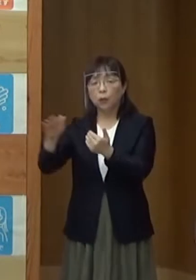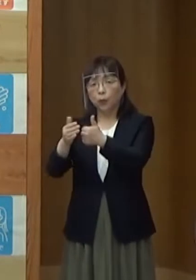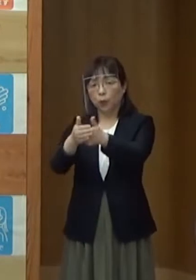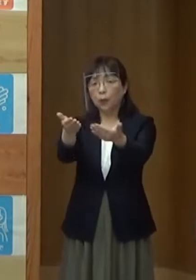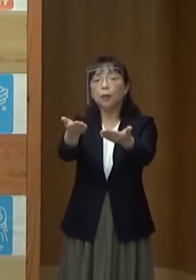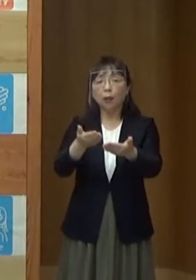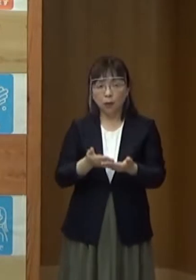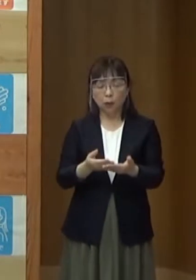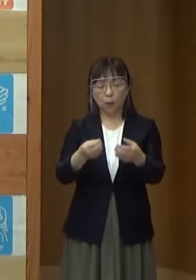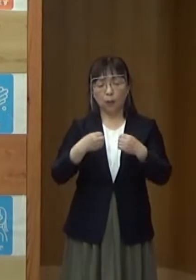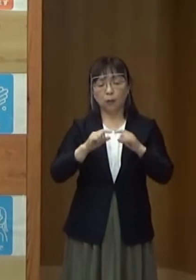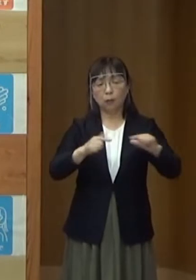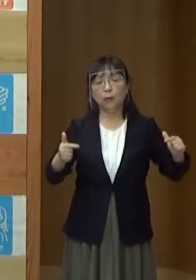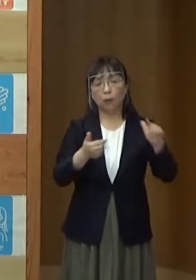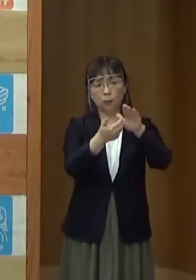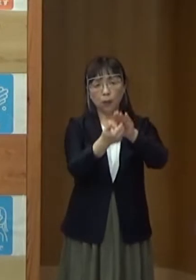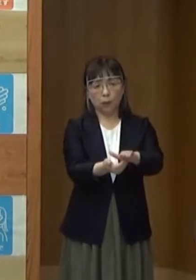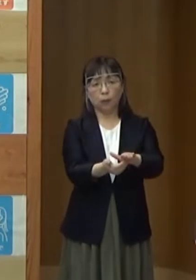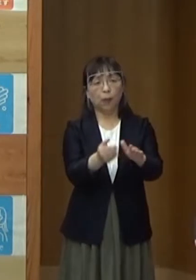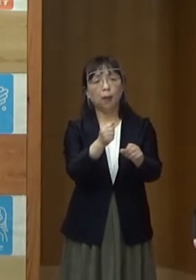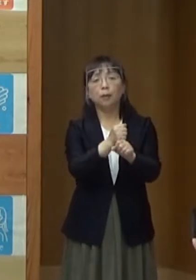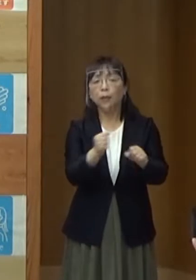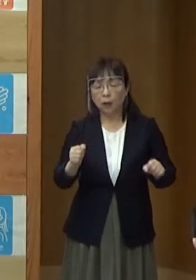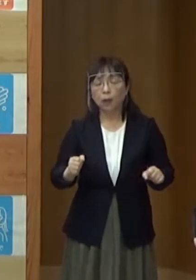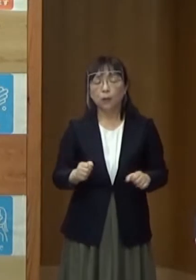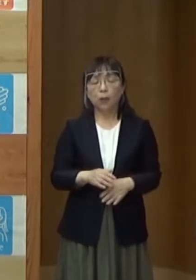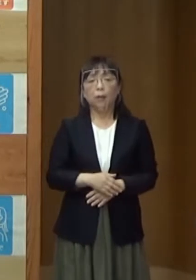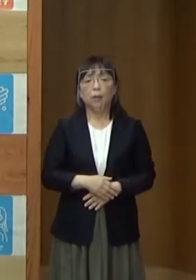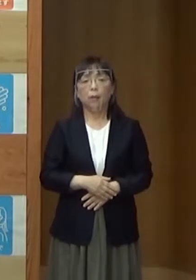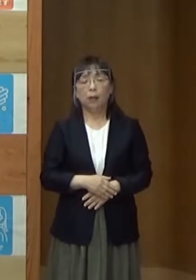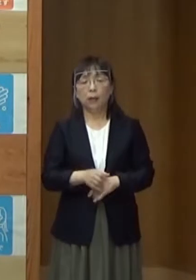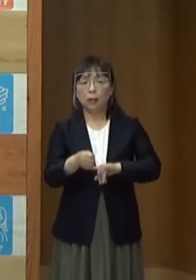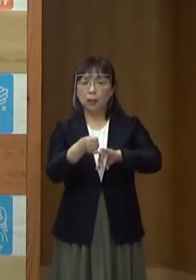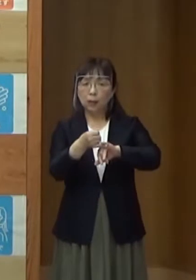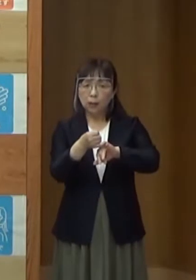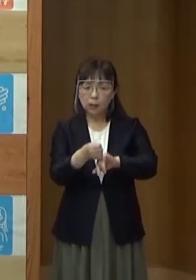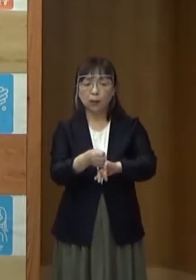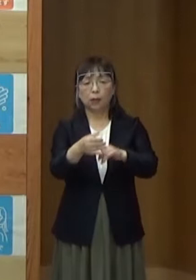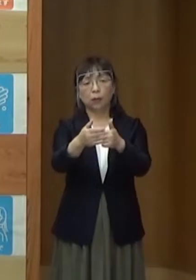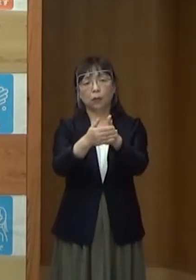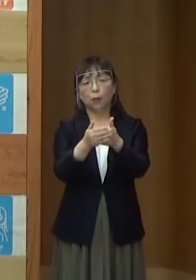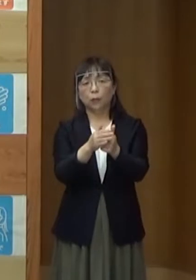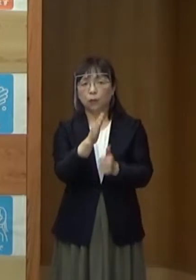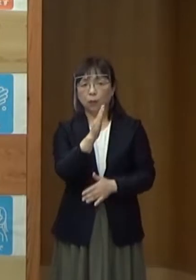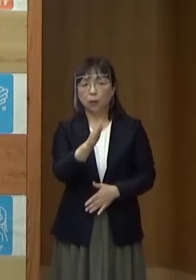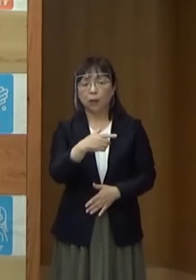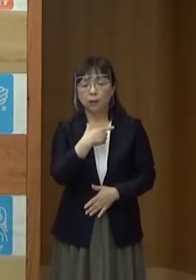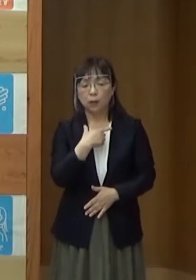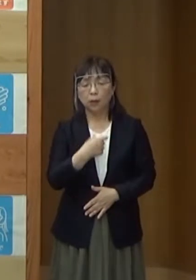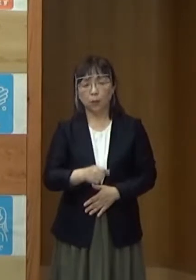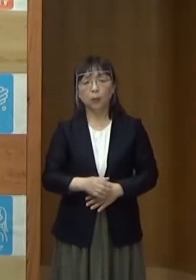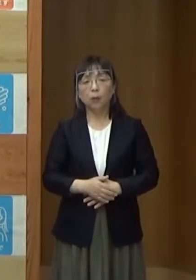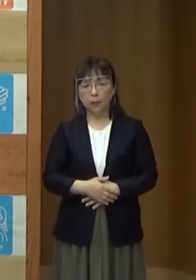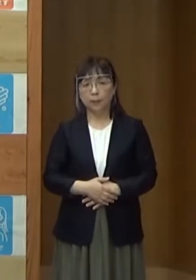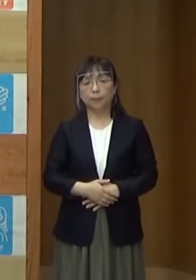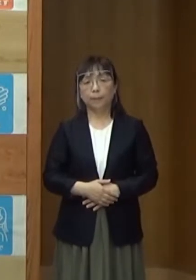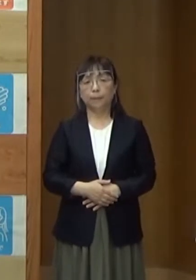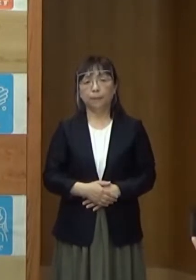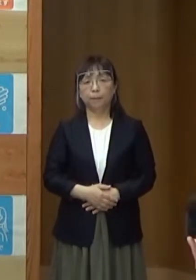大、これを抑えることできないということがありますので、ぜひここはご協力いただきたいと思ってます